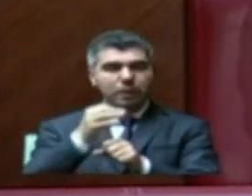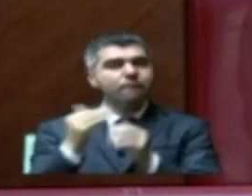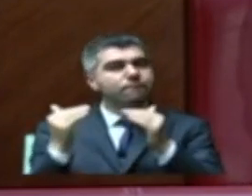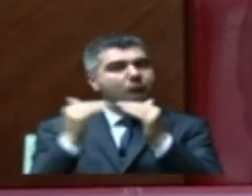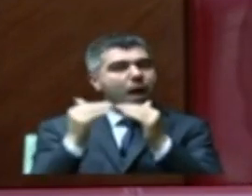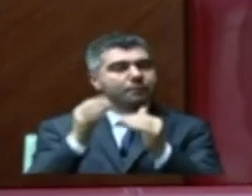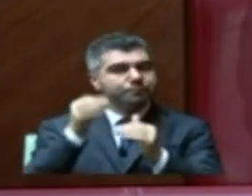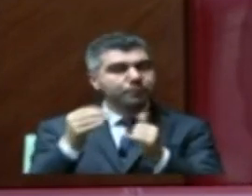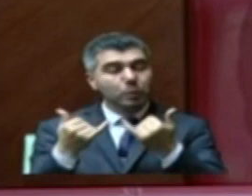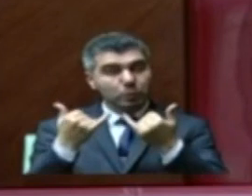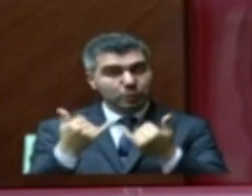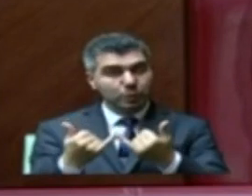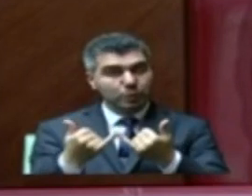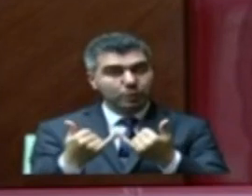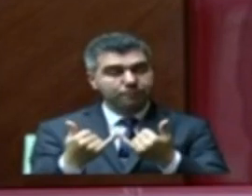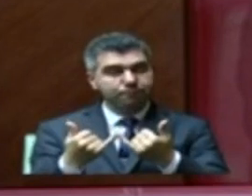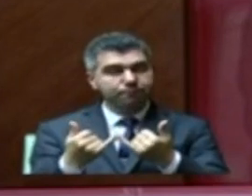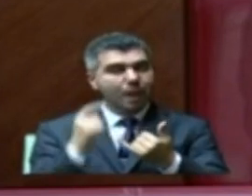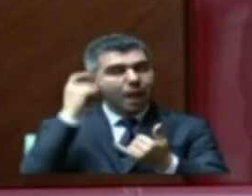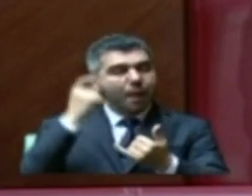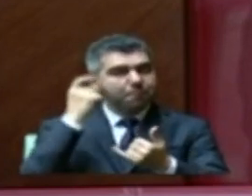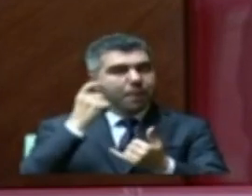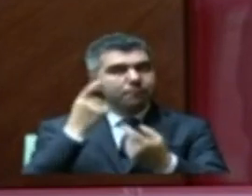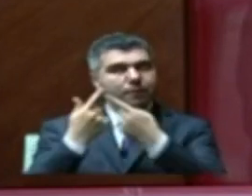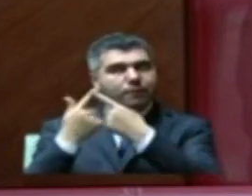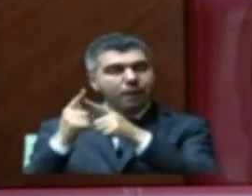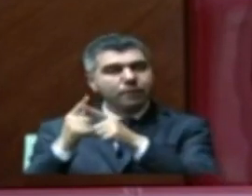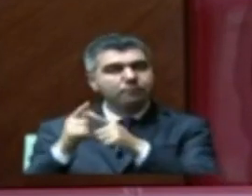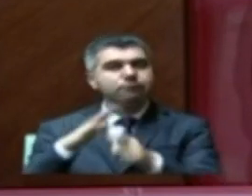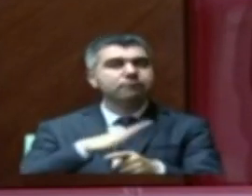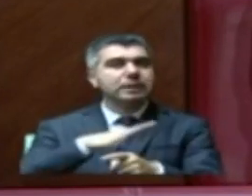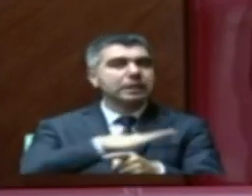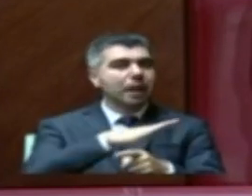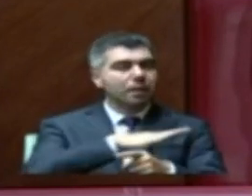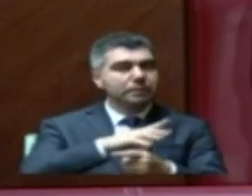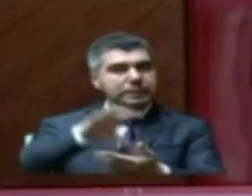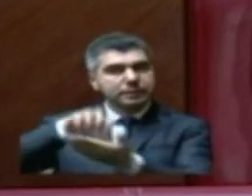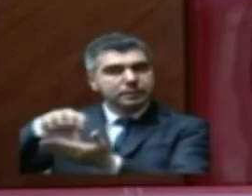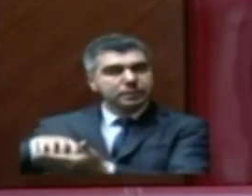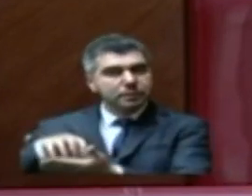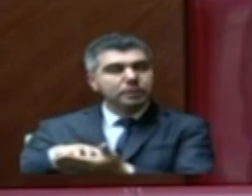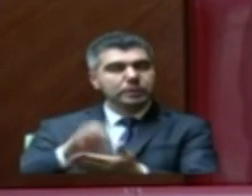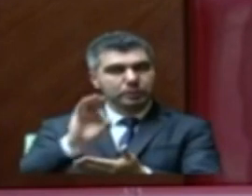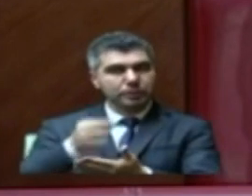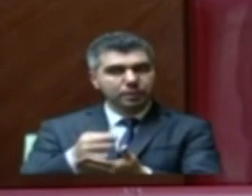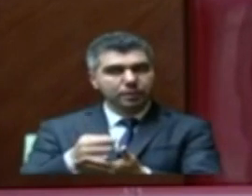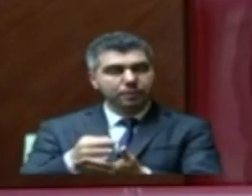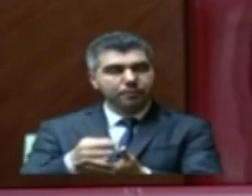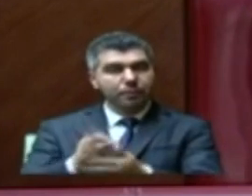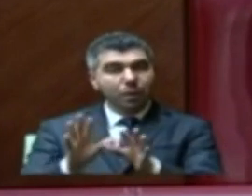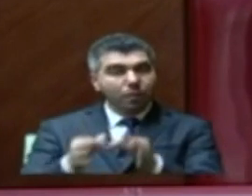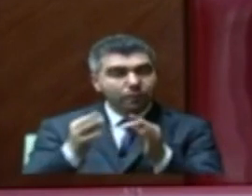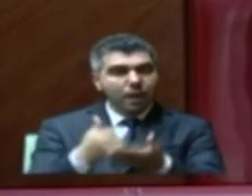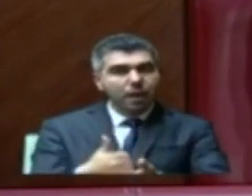هذا اليوم من الهموم التي تطرح في مجموعة ديال المدن، واللي صراحة حلها ليس باش نكون معك صريحة، الحل